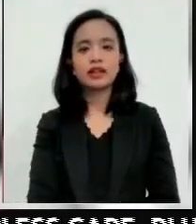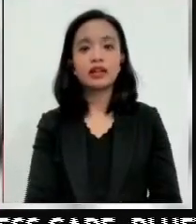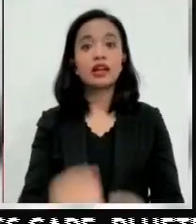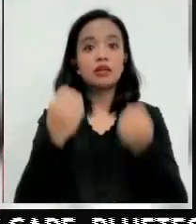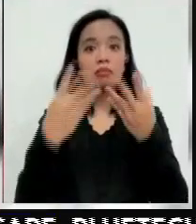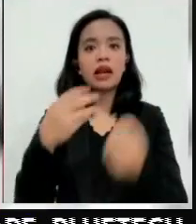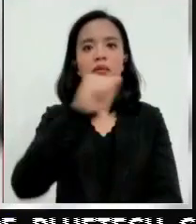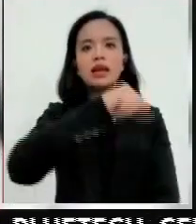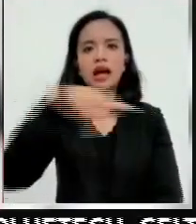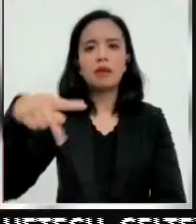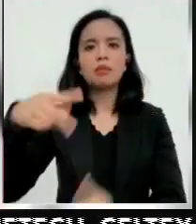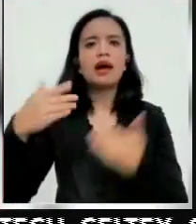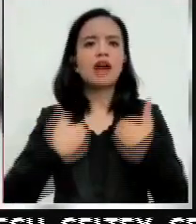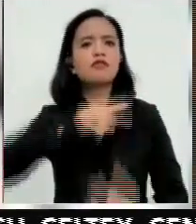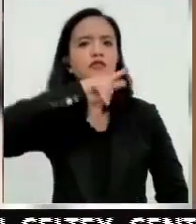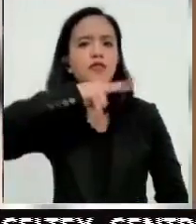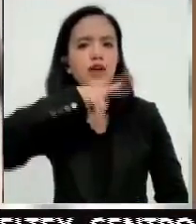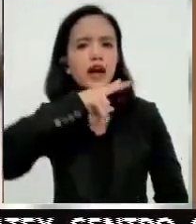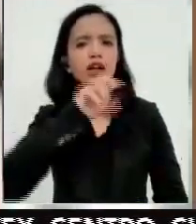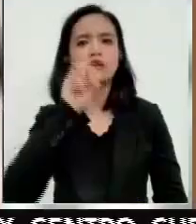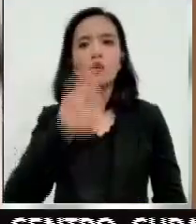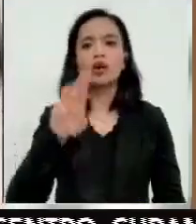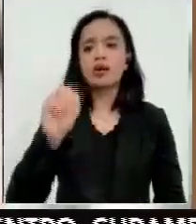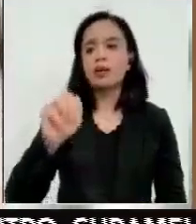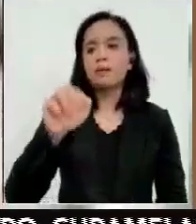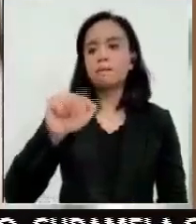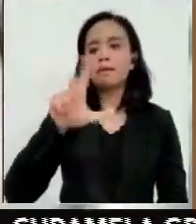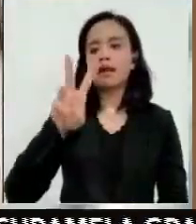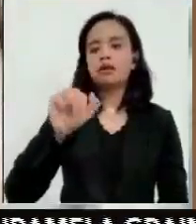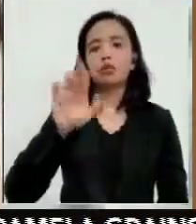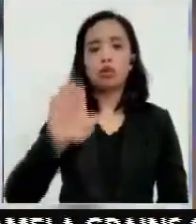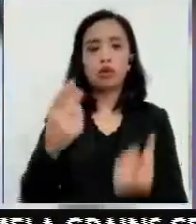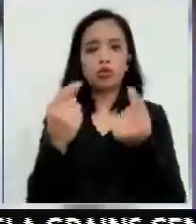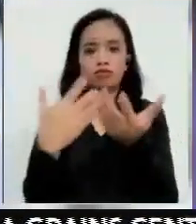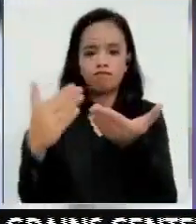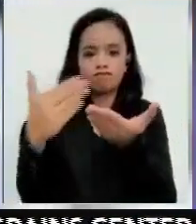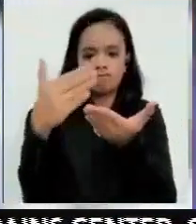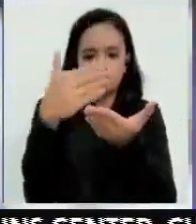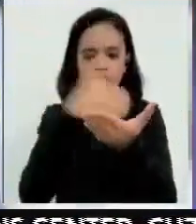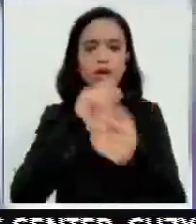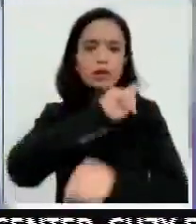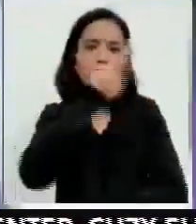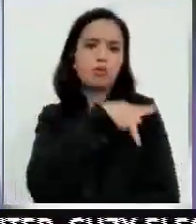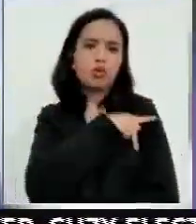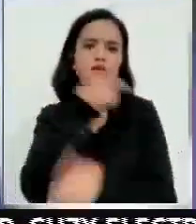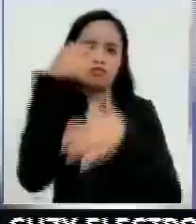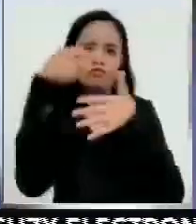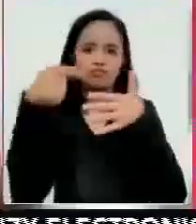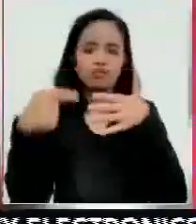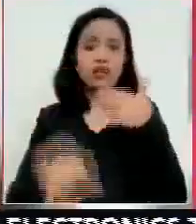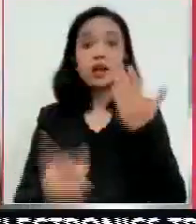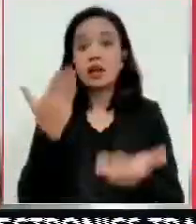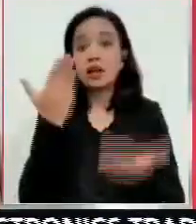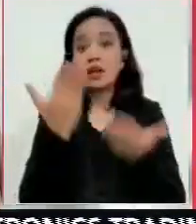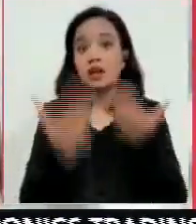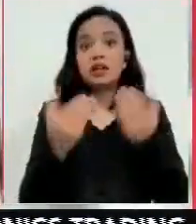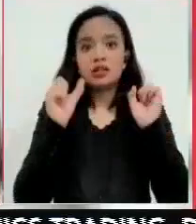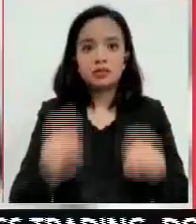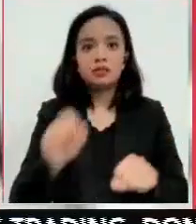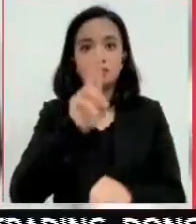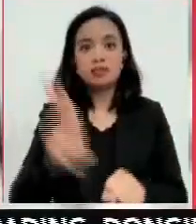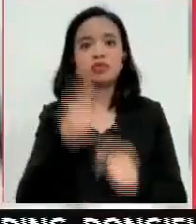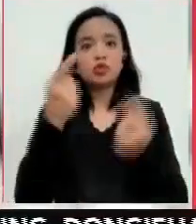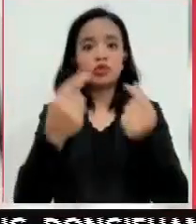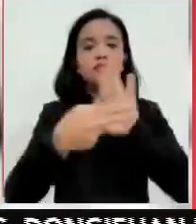mga virus o malware na kumokolekta ng personal data Baka raw kasi magamit pa yan para ma-hack ang kanilang